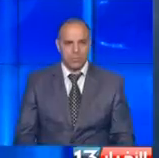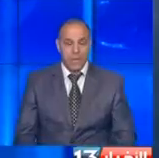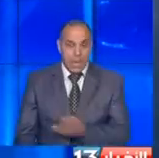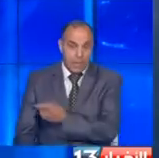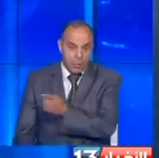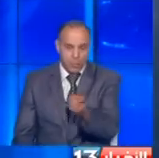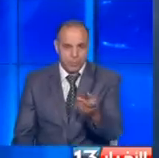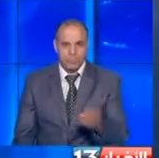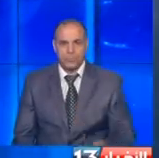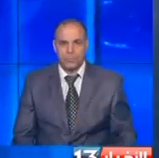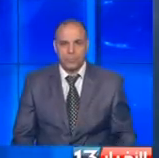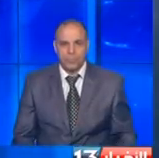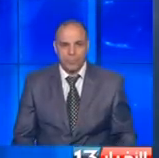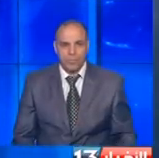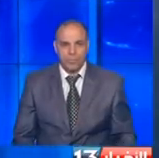أهلا بكم.